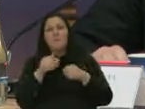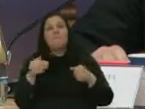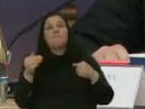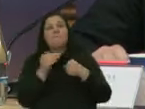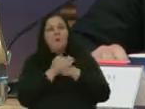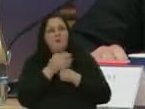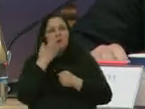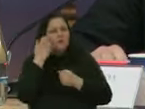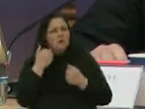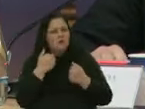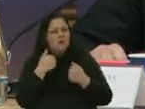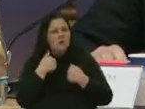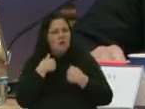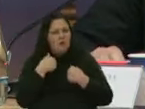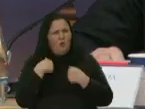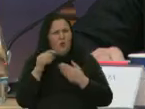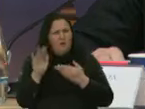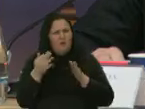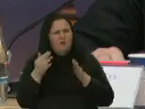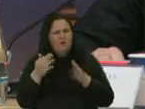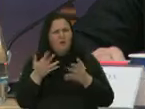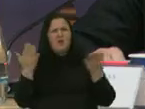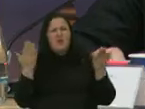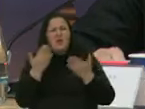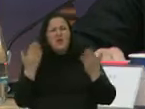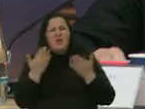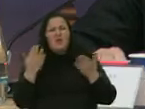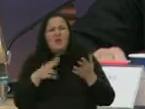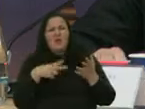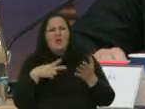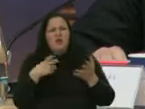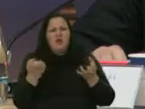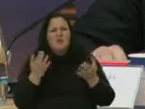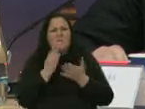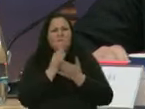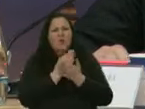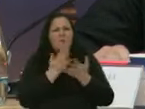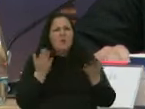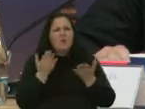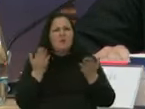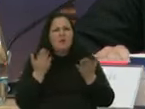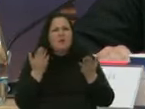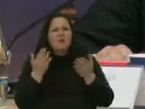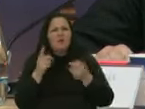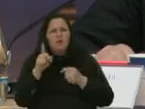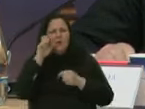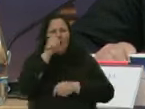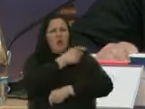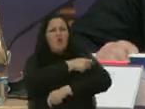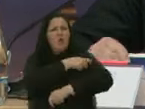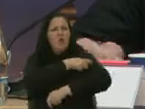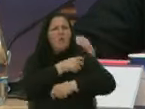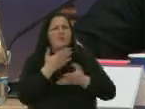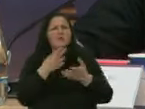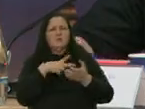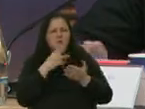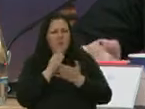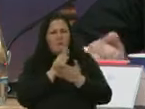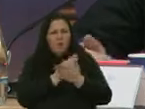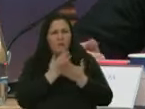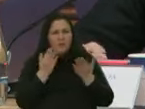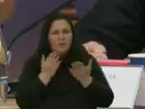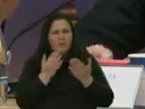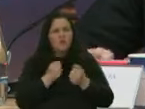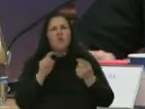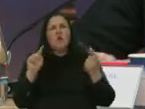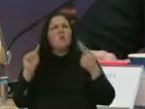repet, am început eu să întreb, dar totuși, care e până la urmă miza problemei? Până la urmă, că nu cred că comisia asta e miza problemei. Că